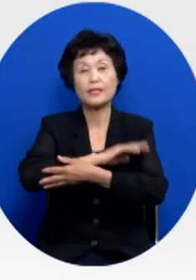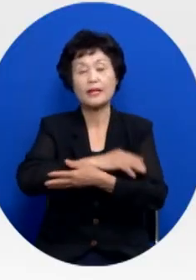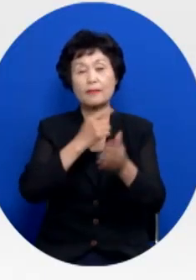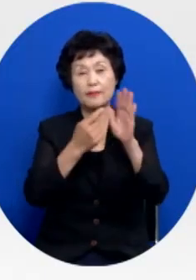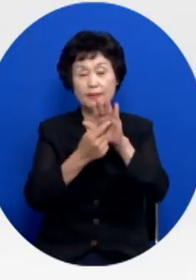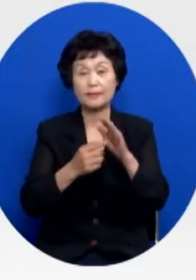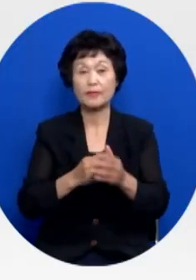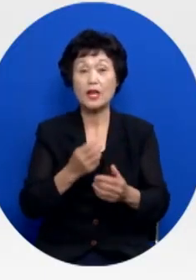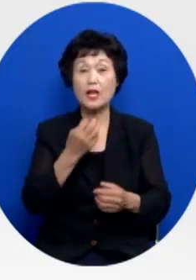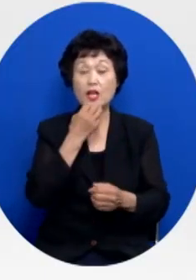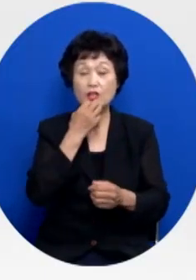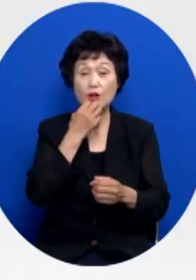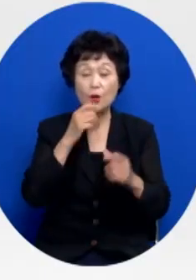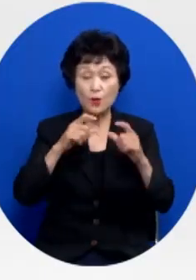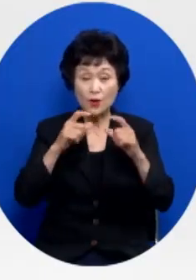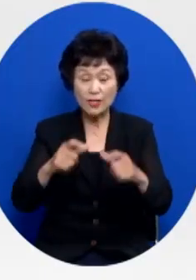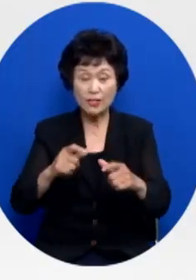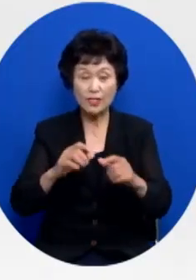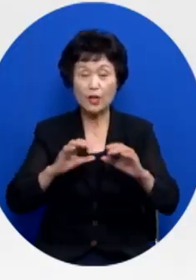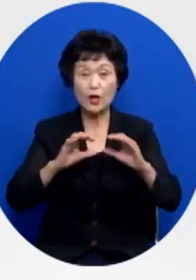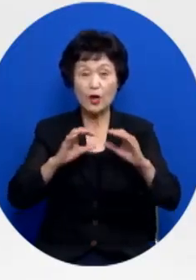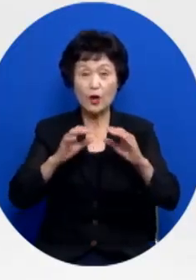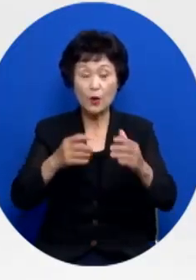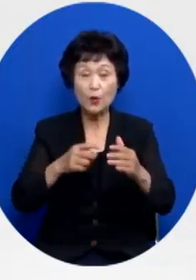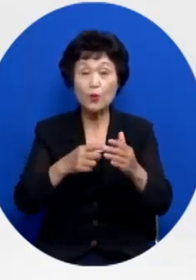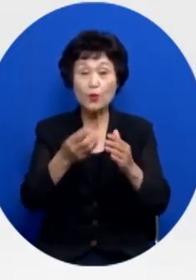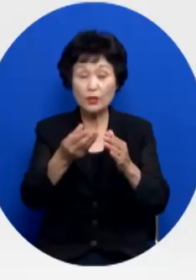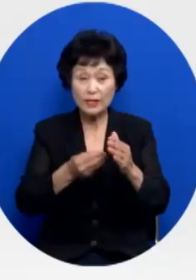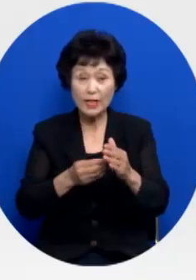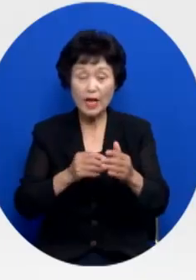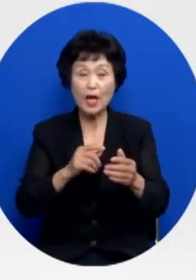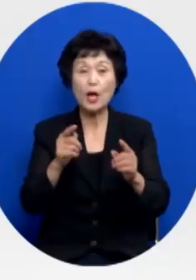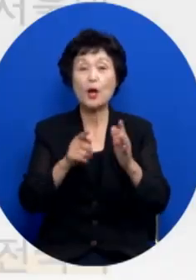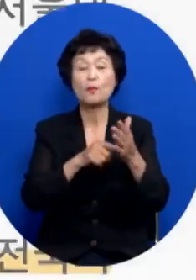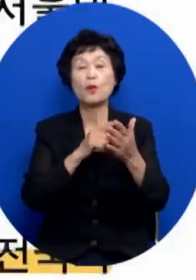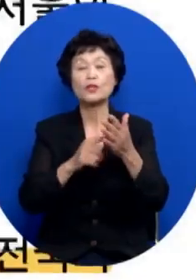책에는 서울 지역 국채보상운동의 전개 양상과 서울 지역